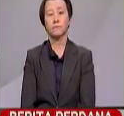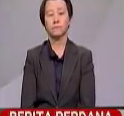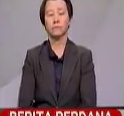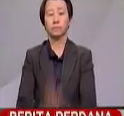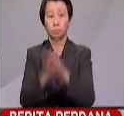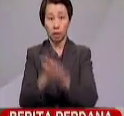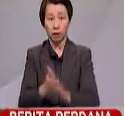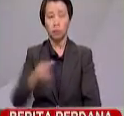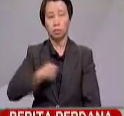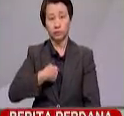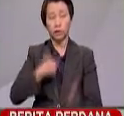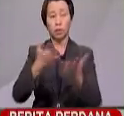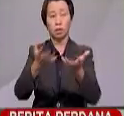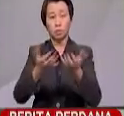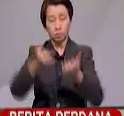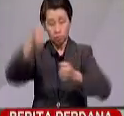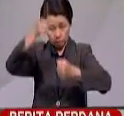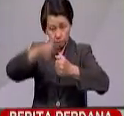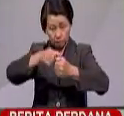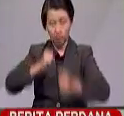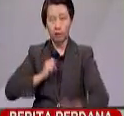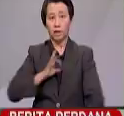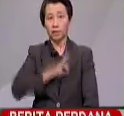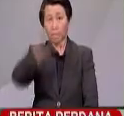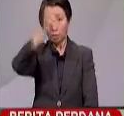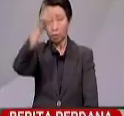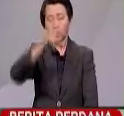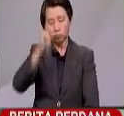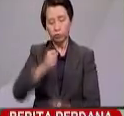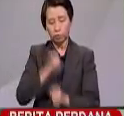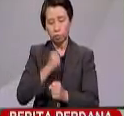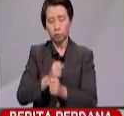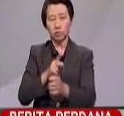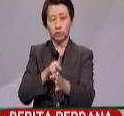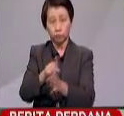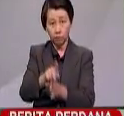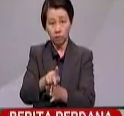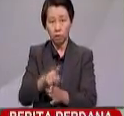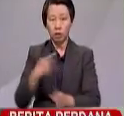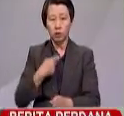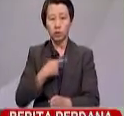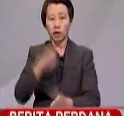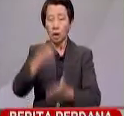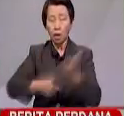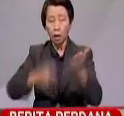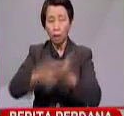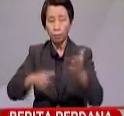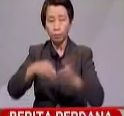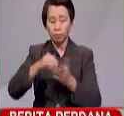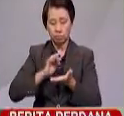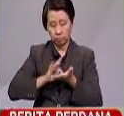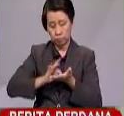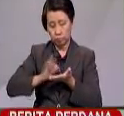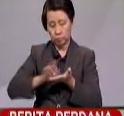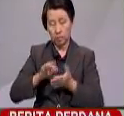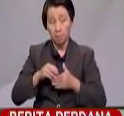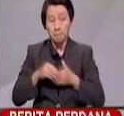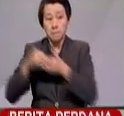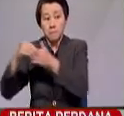Jadi saya ingin mengingatkan balik penjawat awam, dia supposed to be professional. Dia tidak seharusnya, because apa yang dia keluarkan